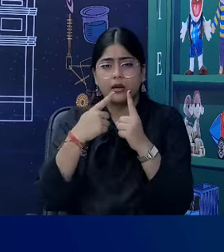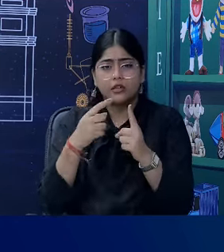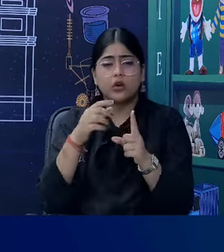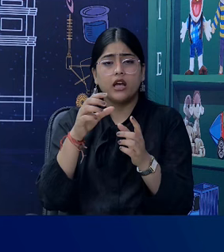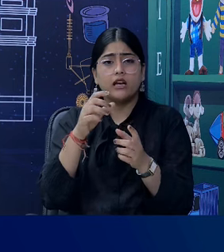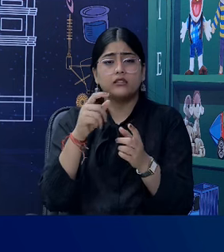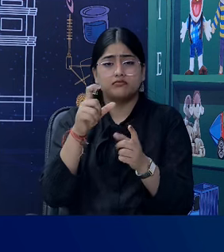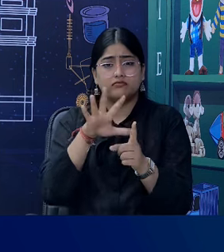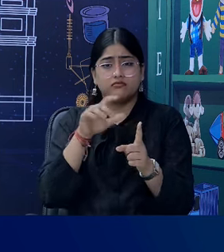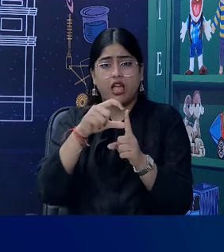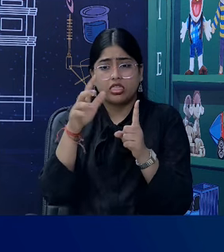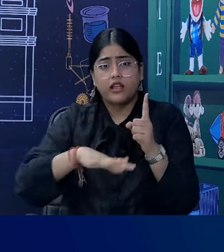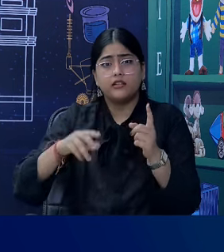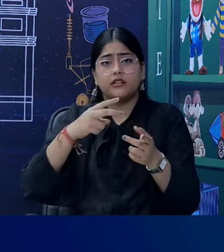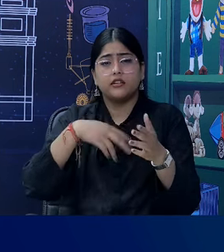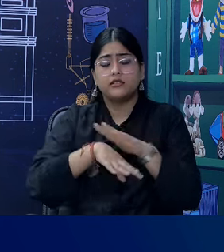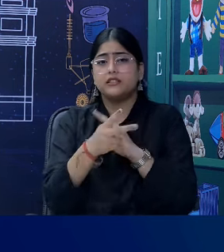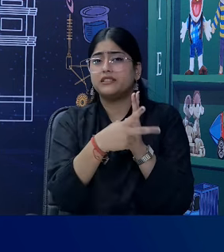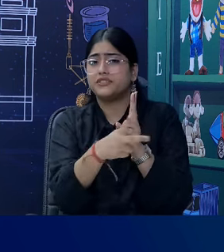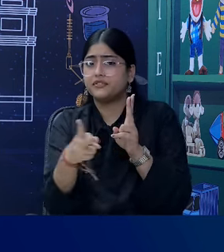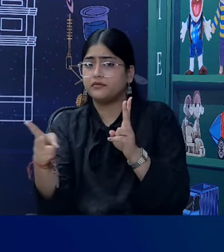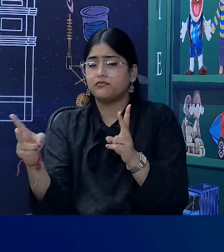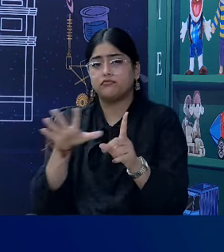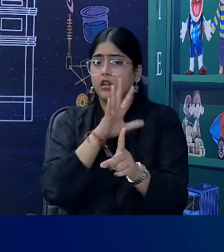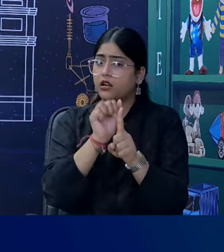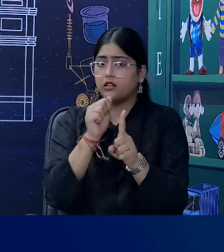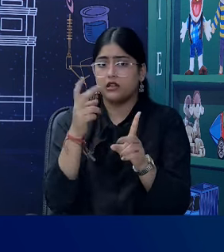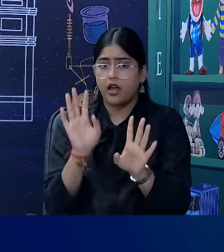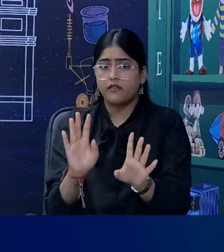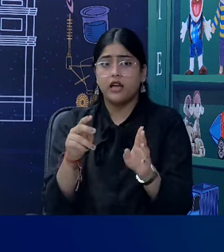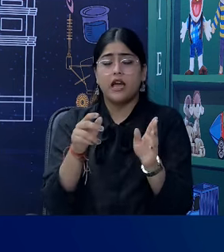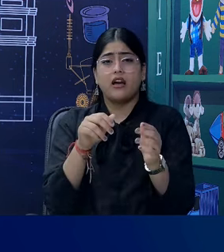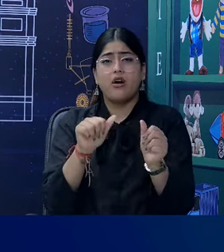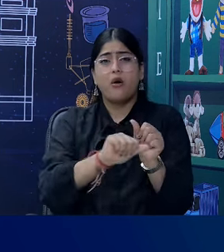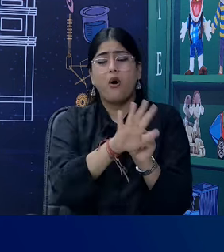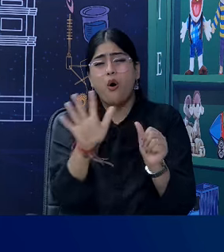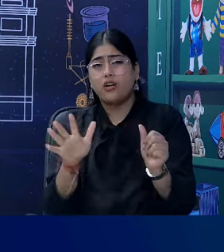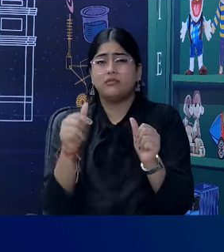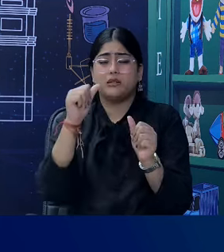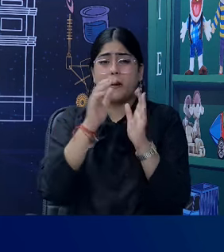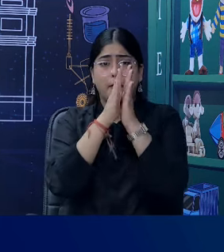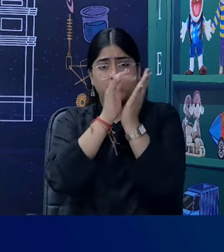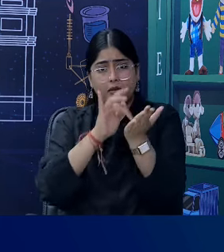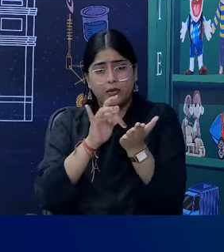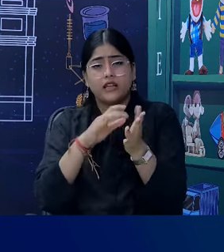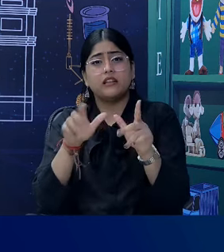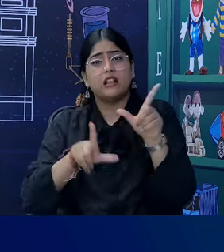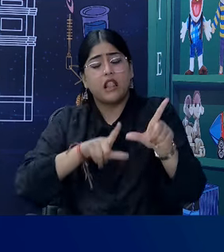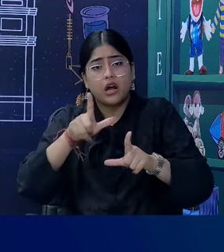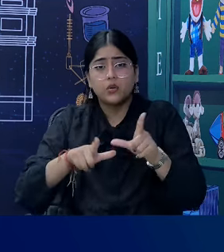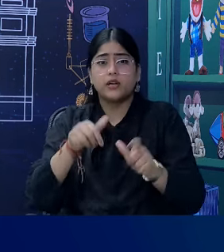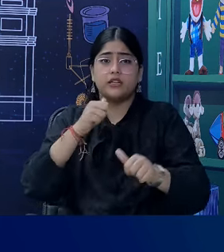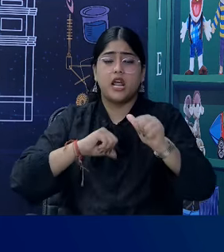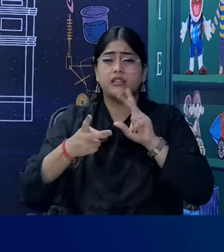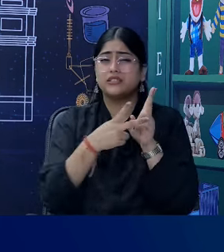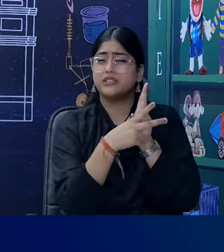खापन मिल जाएगा हर तरह की भाषा मिल जाएगी हर तरह का पहनावा मिल जाएगा है ना हर तरह के मंदिर मिल जाएंगे तो इसमें सभी चीज का कल्चर है इसीलिए ल्ली को